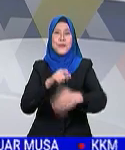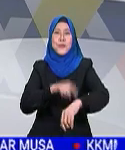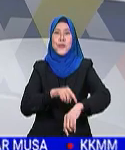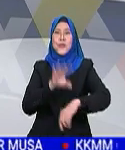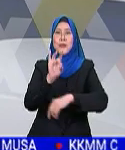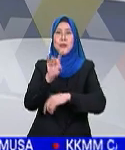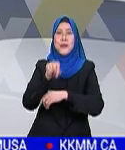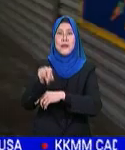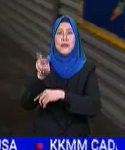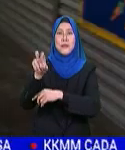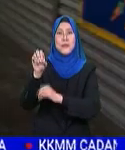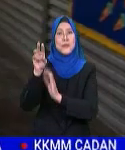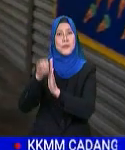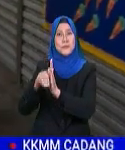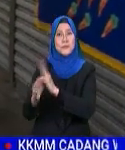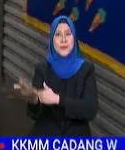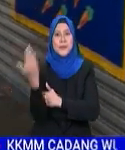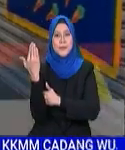minit pagi.